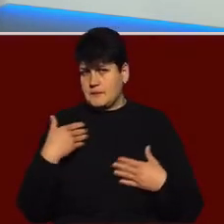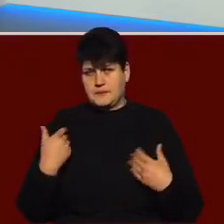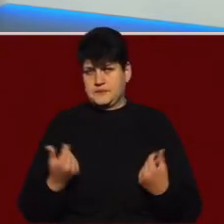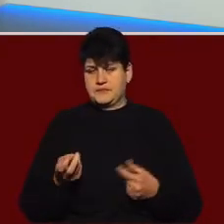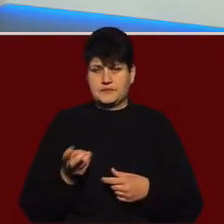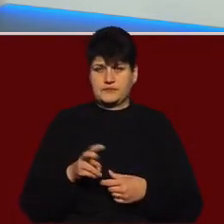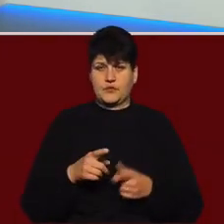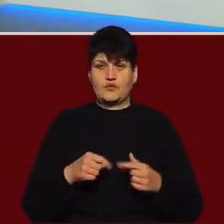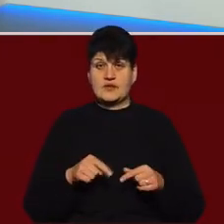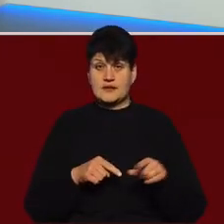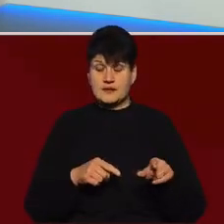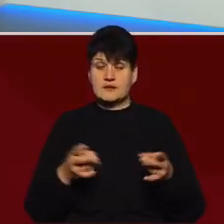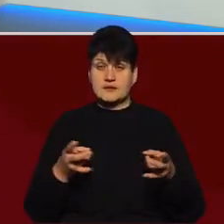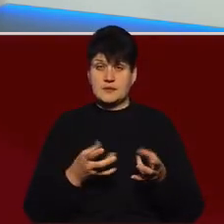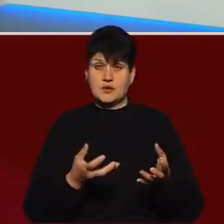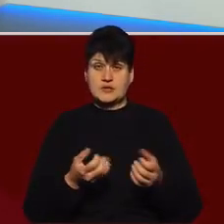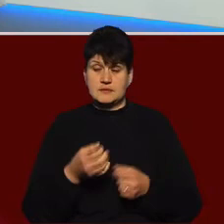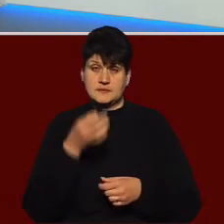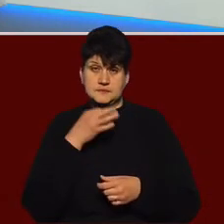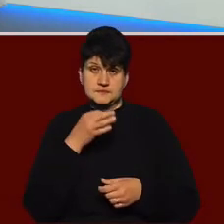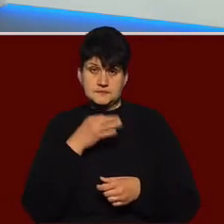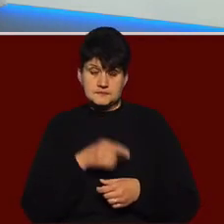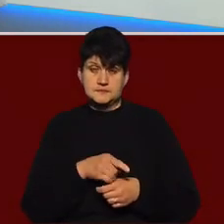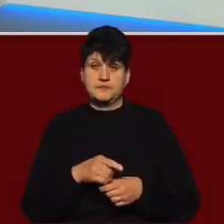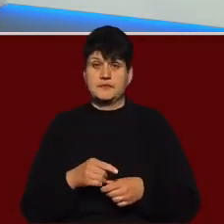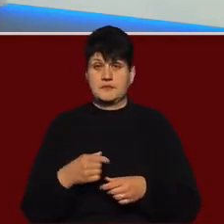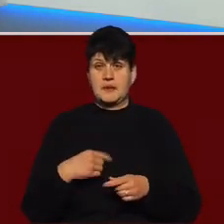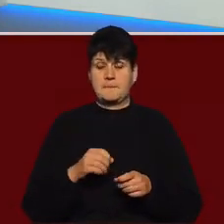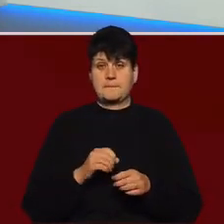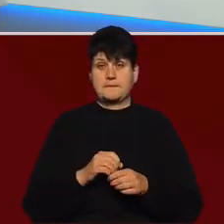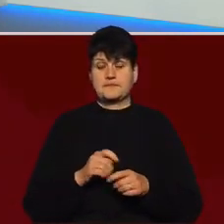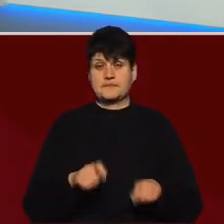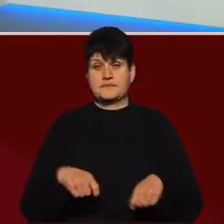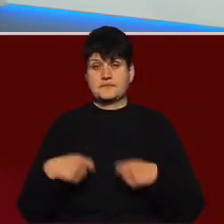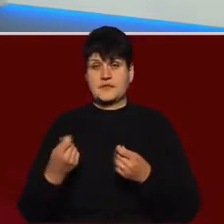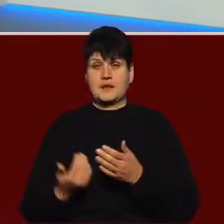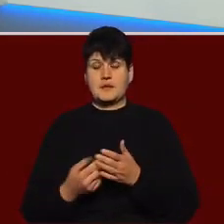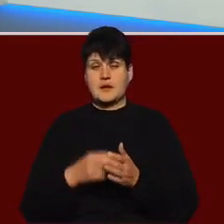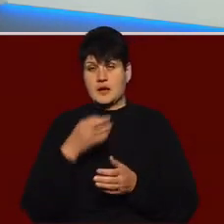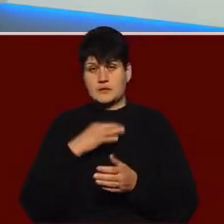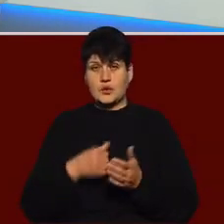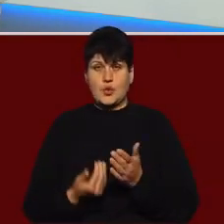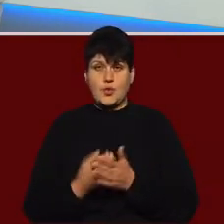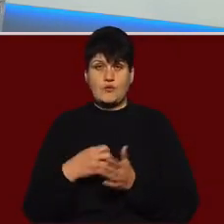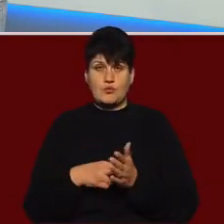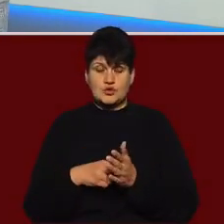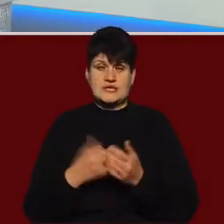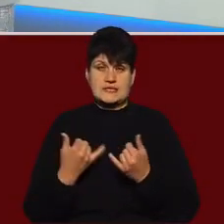відділення, але їй треба отримати препарати. Ми пересилаємо препарати новою поштою, якщо зараз є карантинні